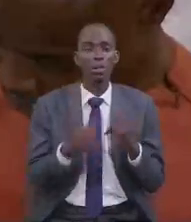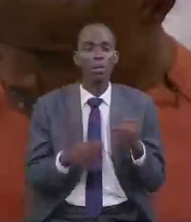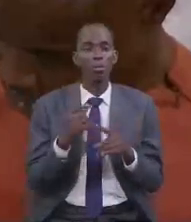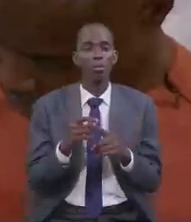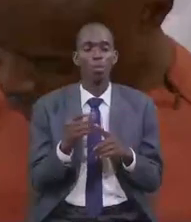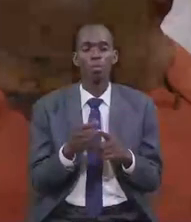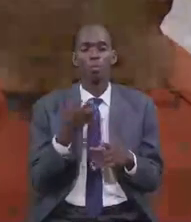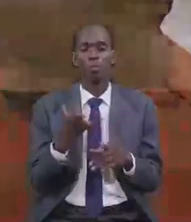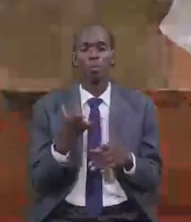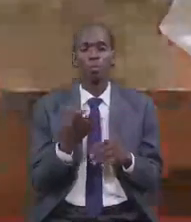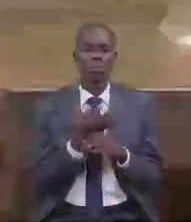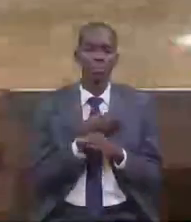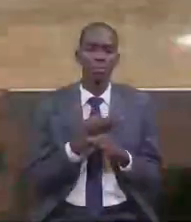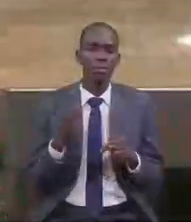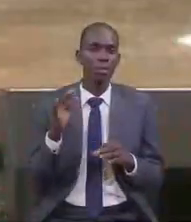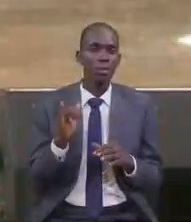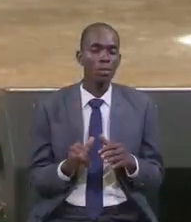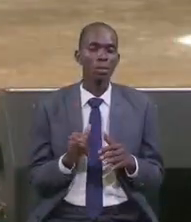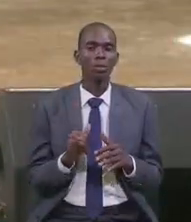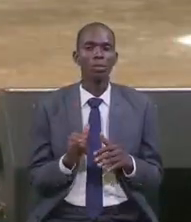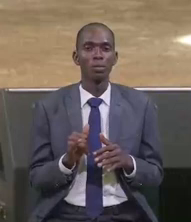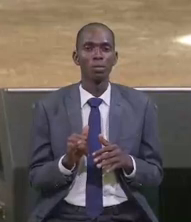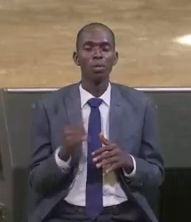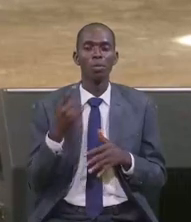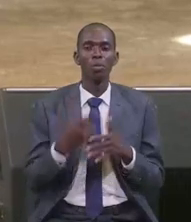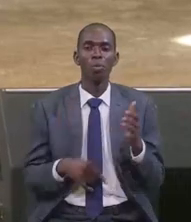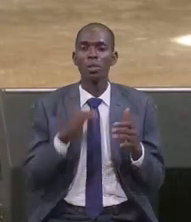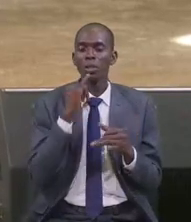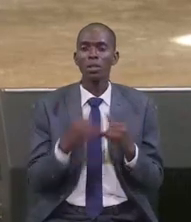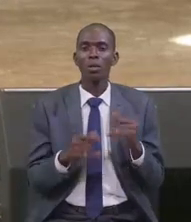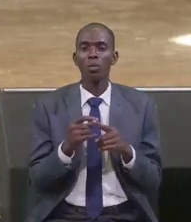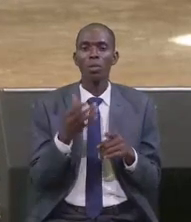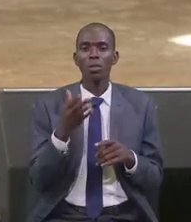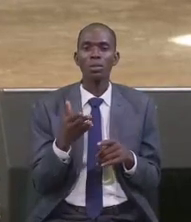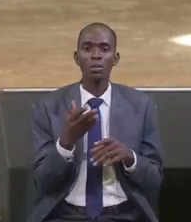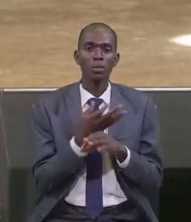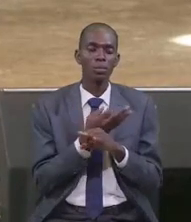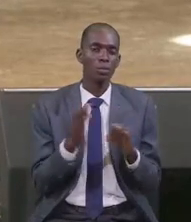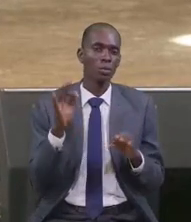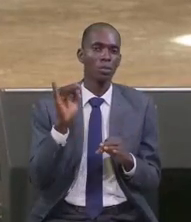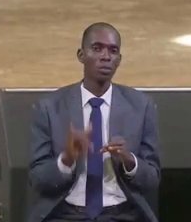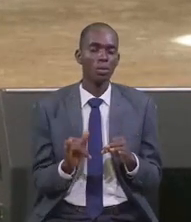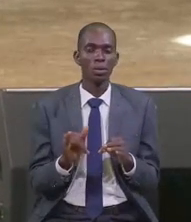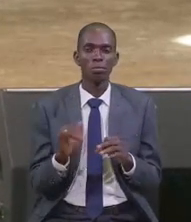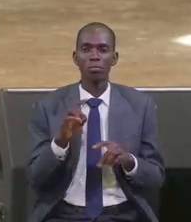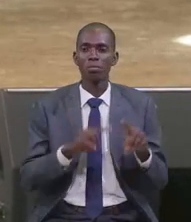Quel est le dernier mot là-bas? Quel est le dernier mot là-bas? Et l'église, quel est le dernier mot